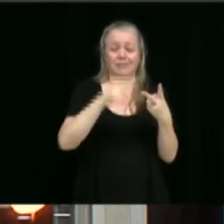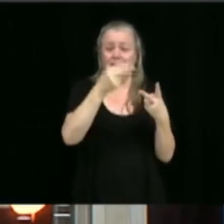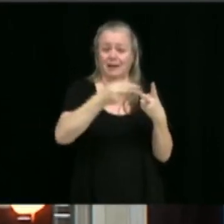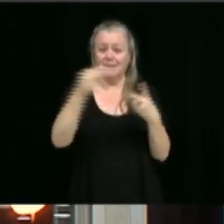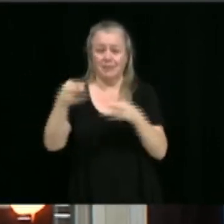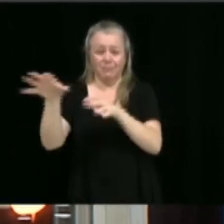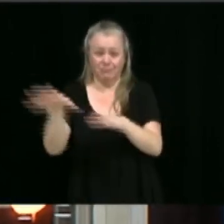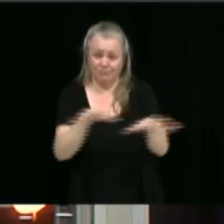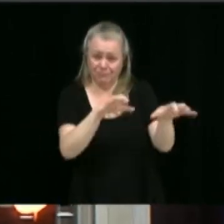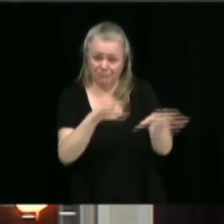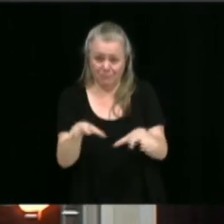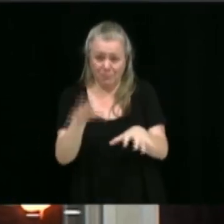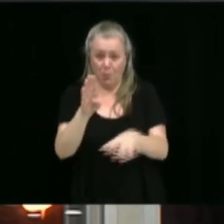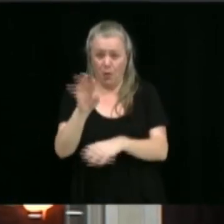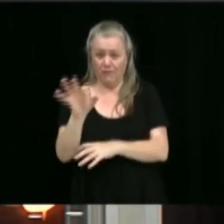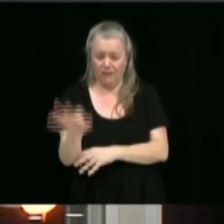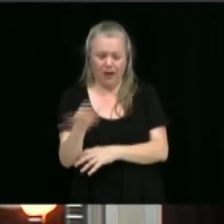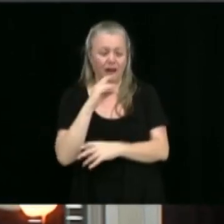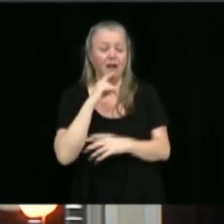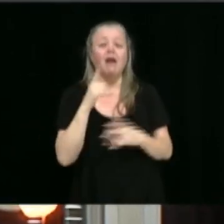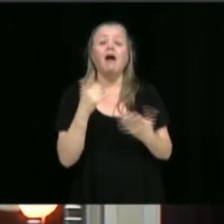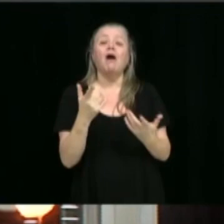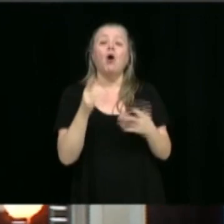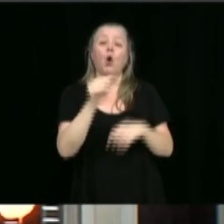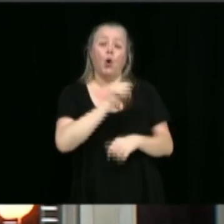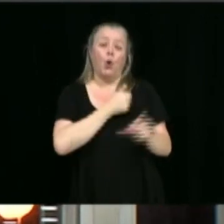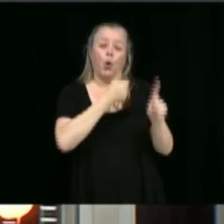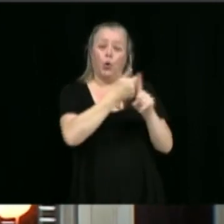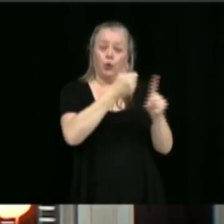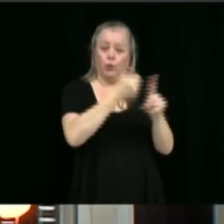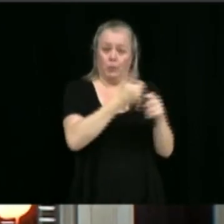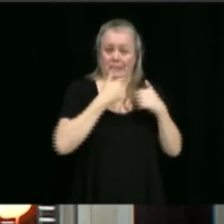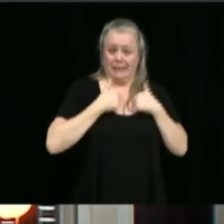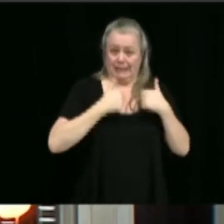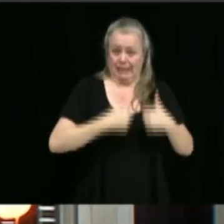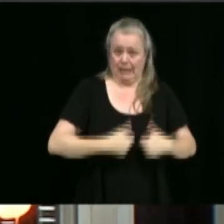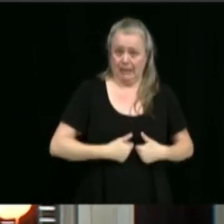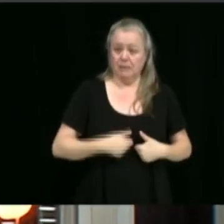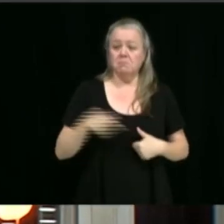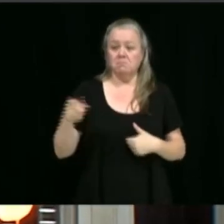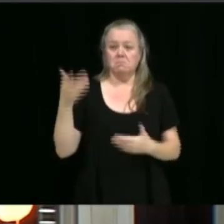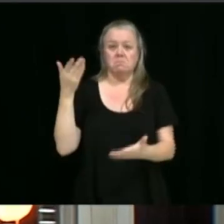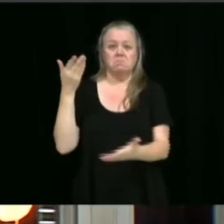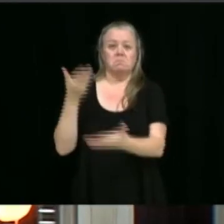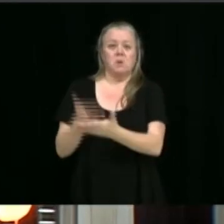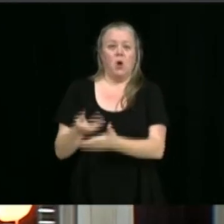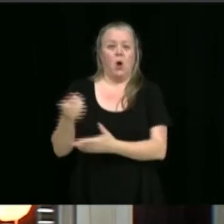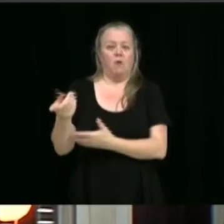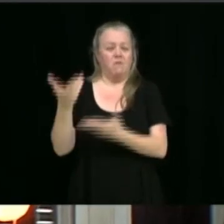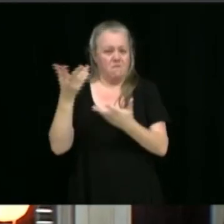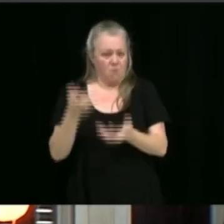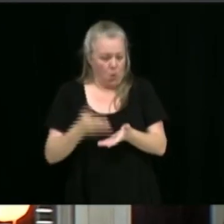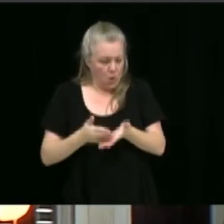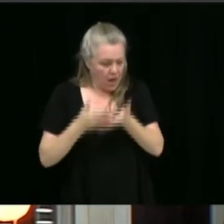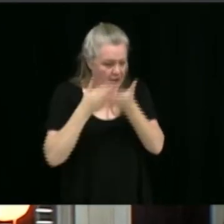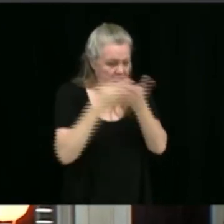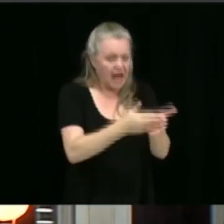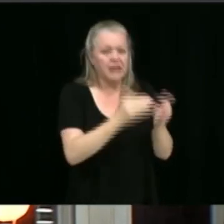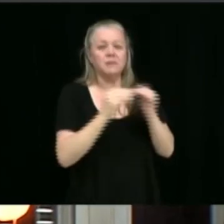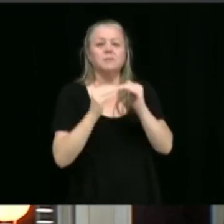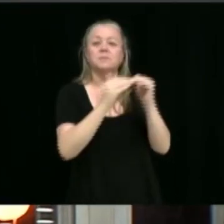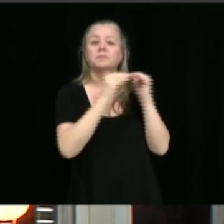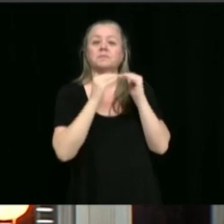Santé témoigne de la dévotion de cette personne à soutenir la communauté. Cette mention spéciale reconnaît également son dévouement et